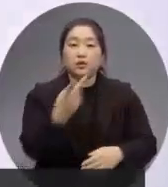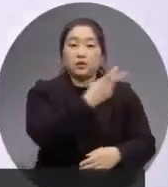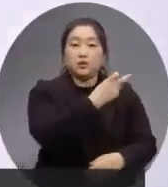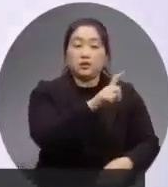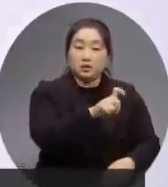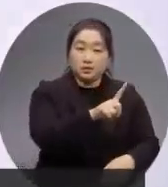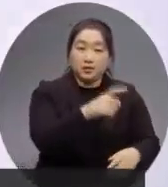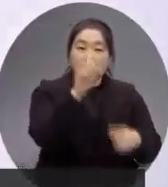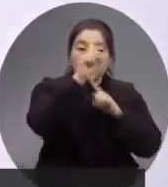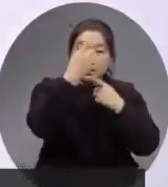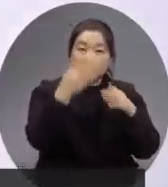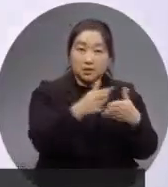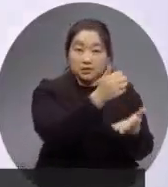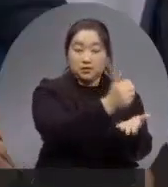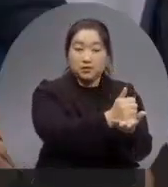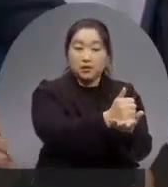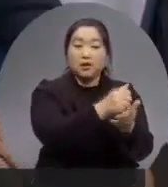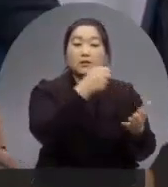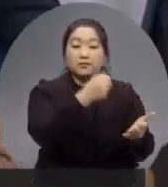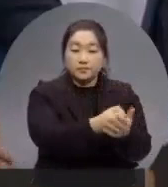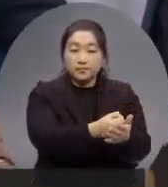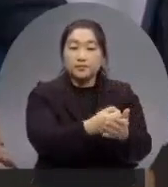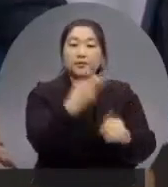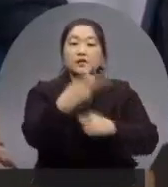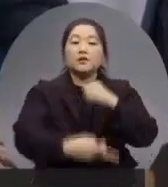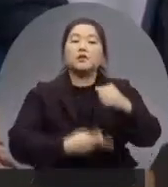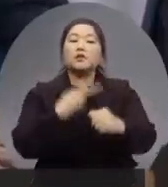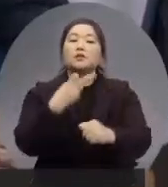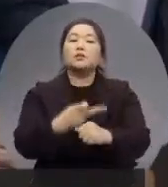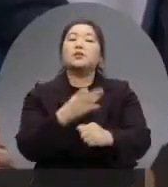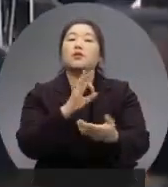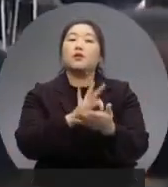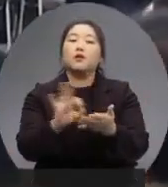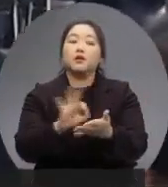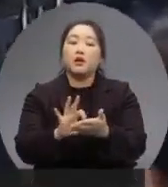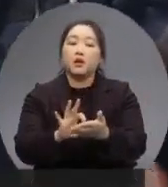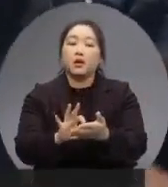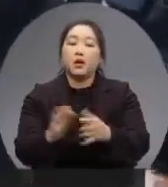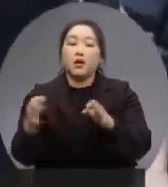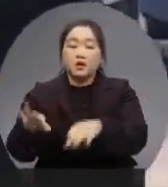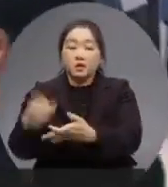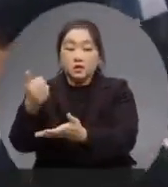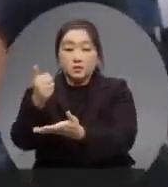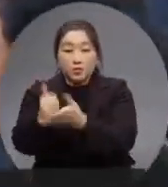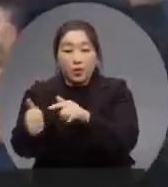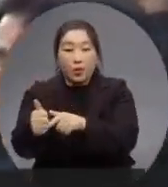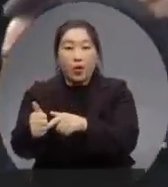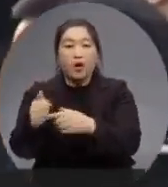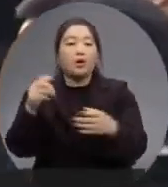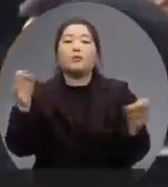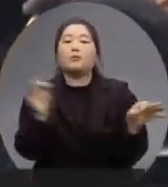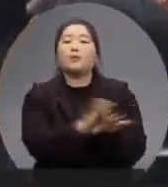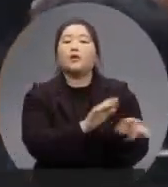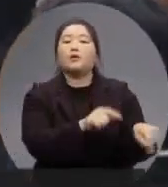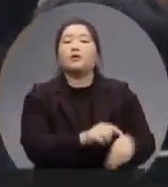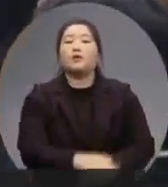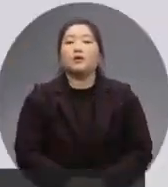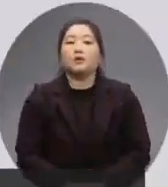2011년 이시종 전지사 때 정한 뒤 12년 넘게 써오다 김영환 호 출범과 동시에 사용이